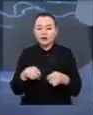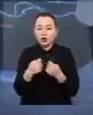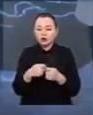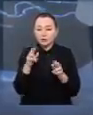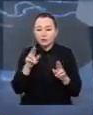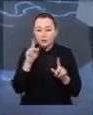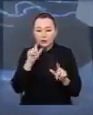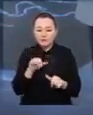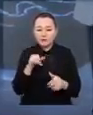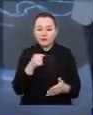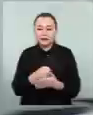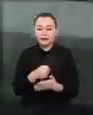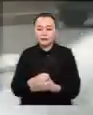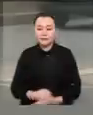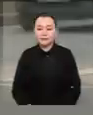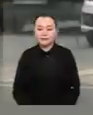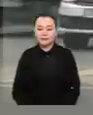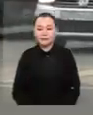правонарушений и ДТП.